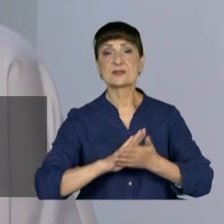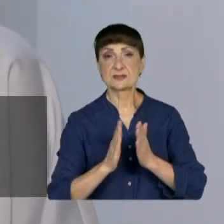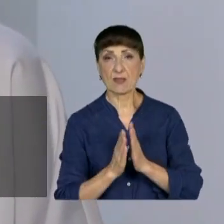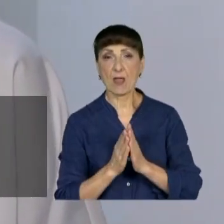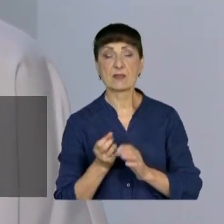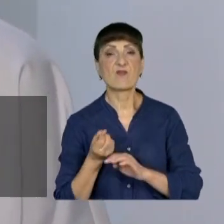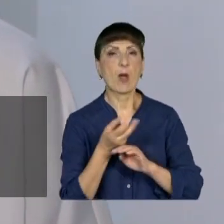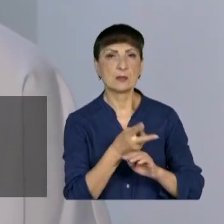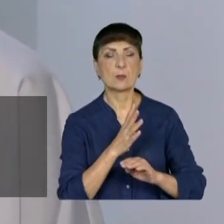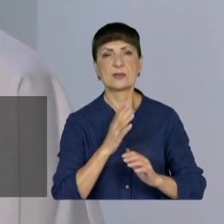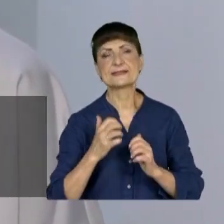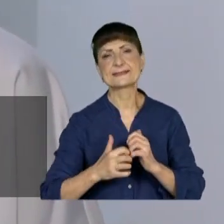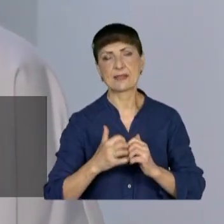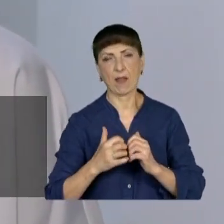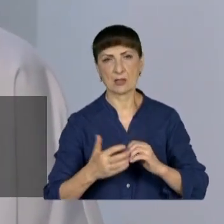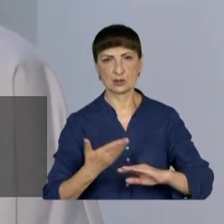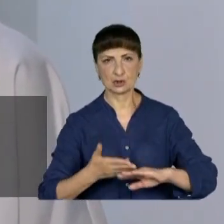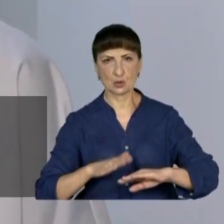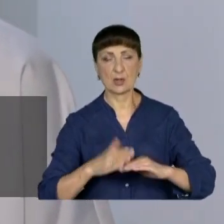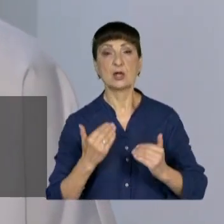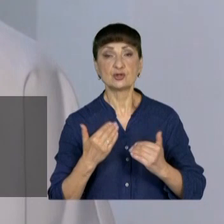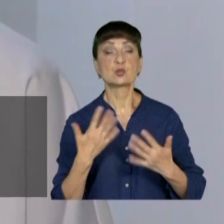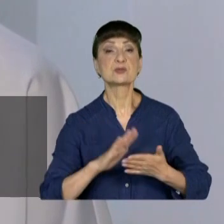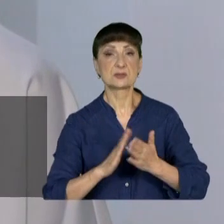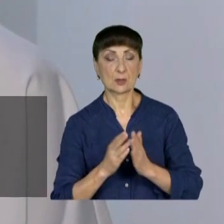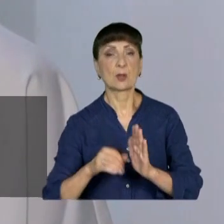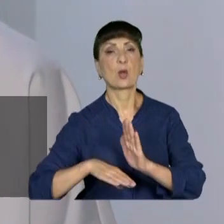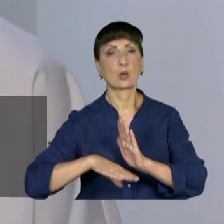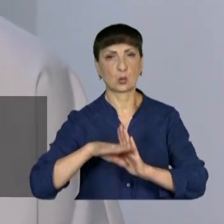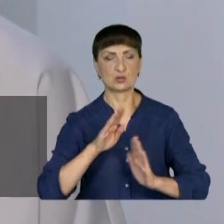при поступлении было средней степени тяжести. Сегодня состояние